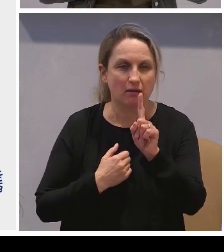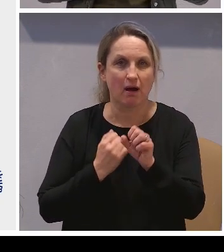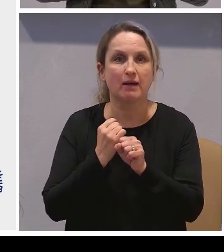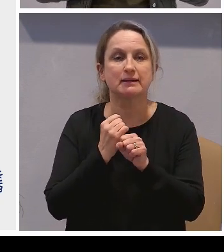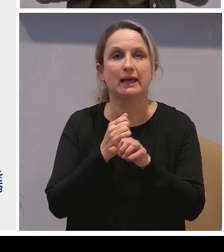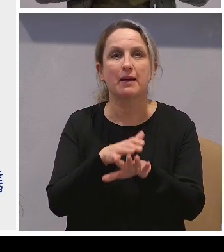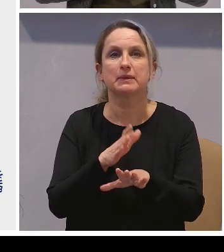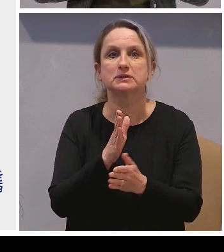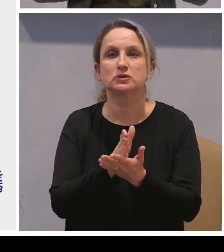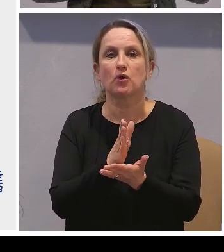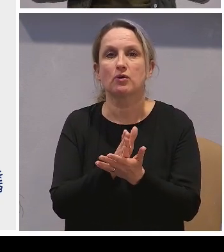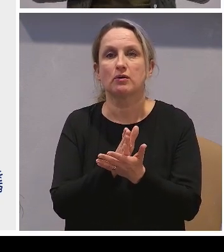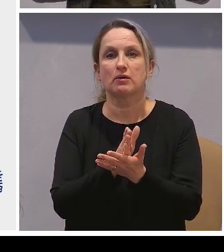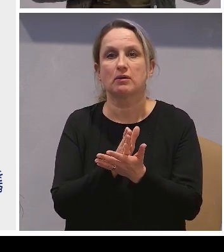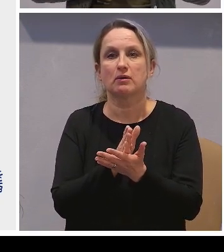has been